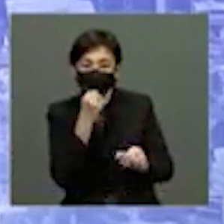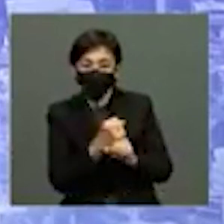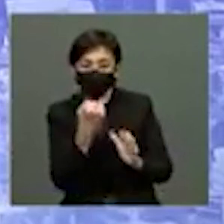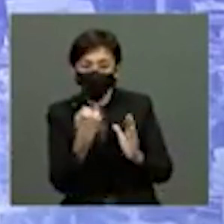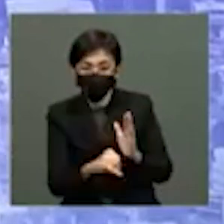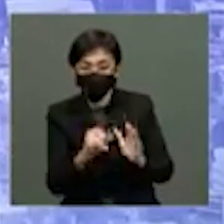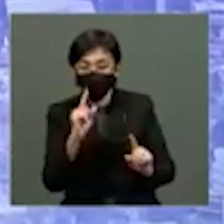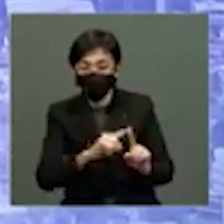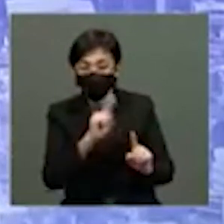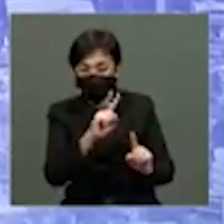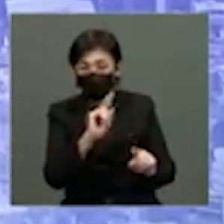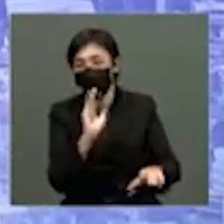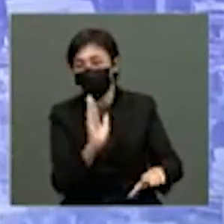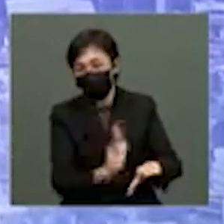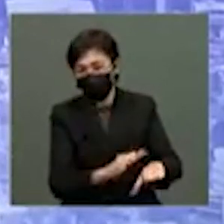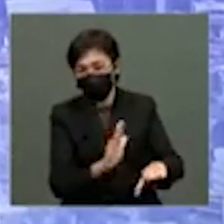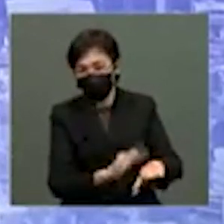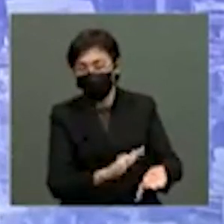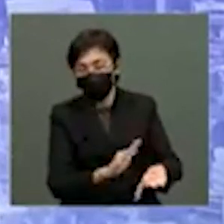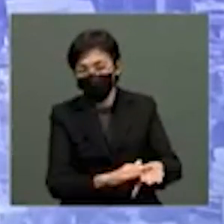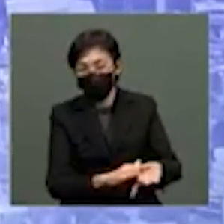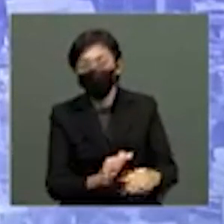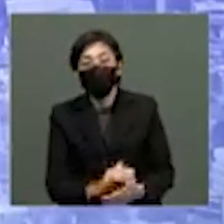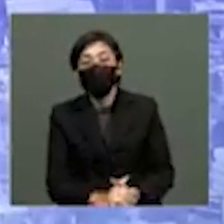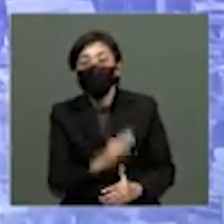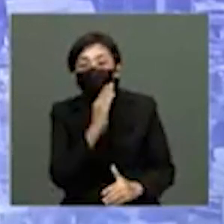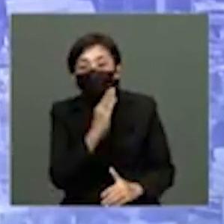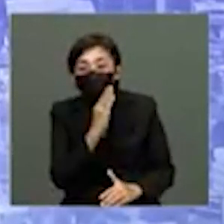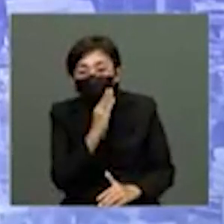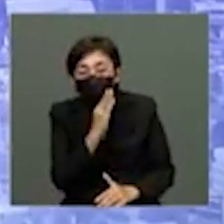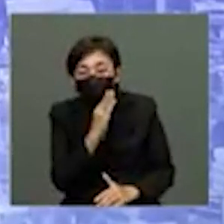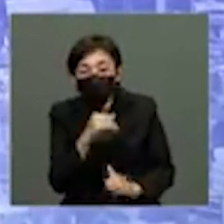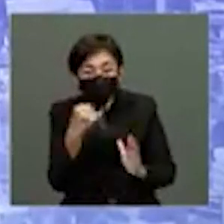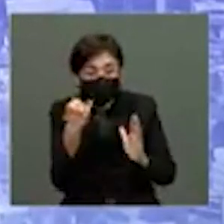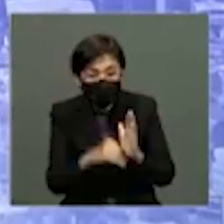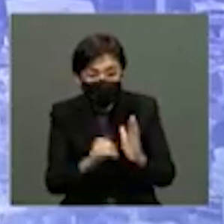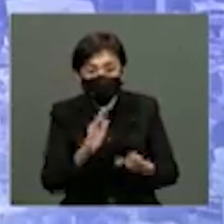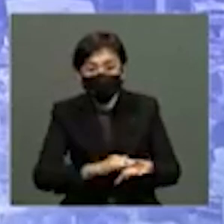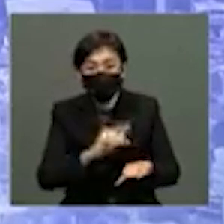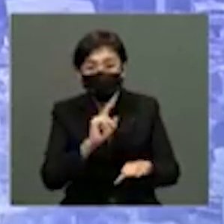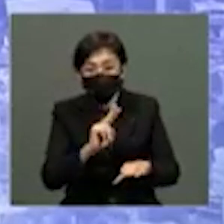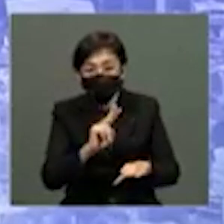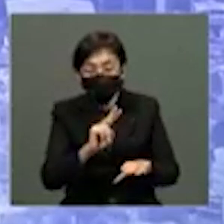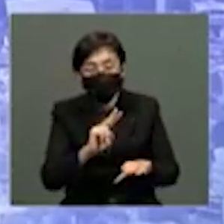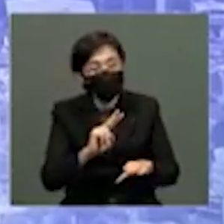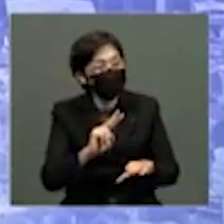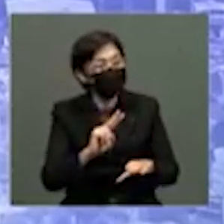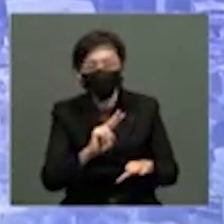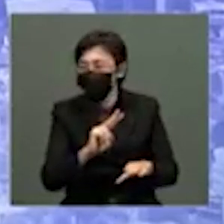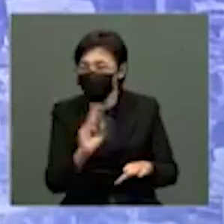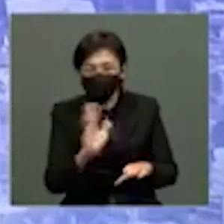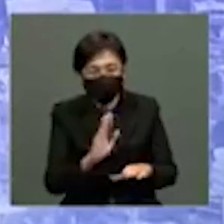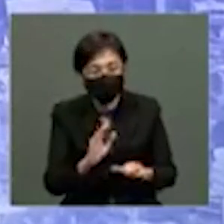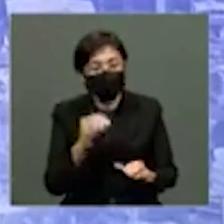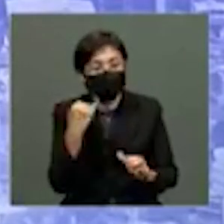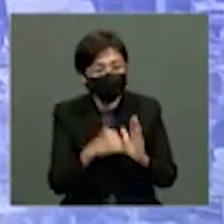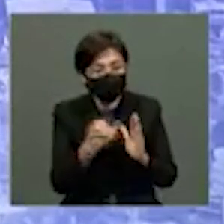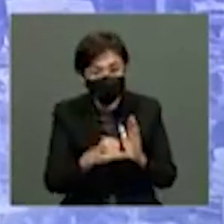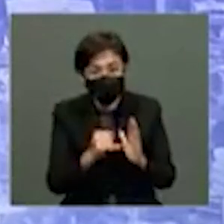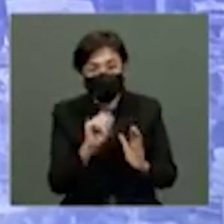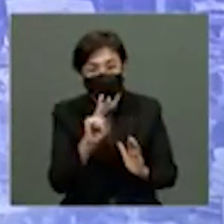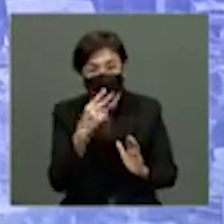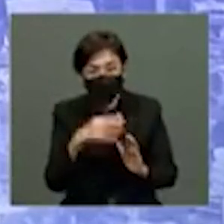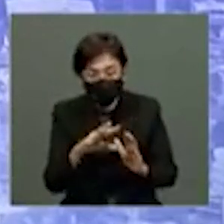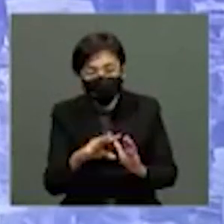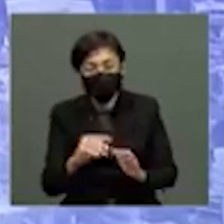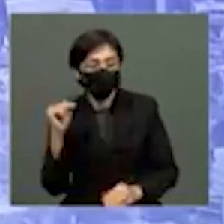กให้ตักเตือนแต่ถ้าไม่ถูกต้องครั้งที่สองครั้งต่อไปเป็นอำนาจของท่านในการ